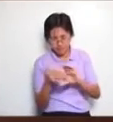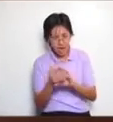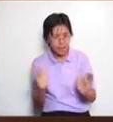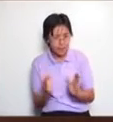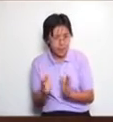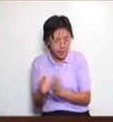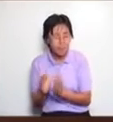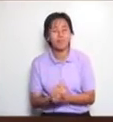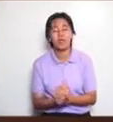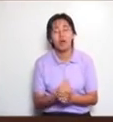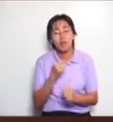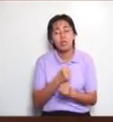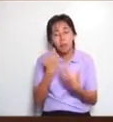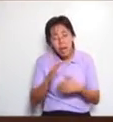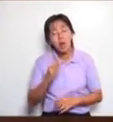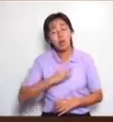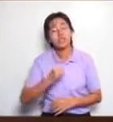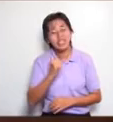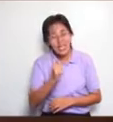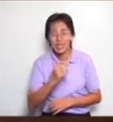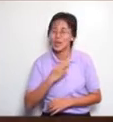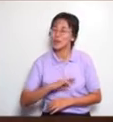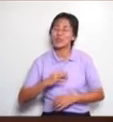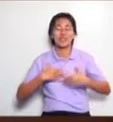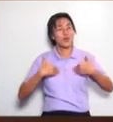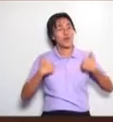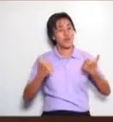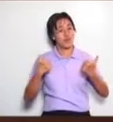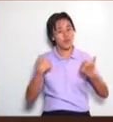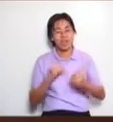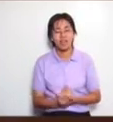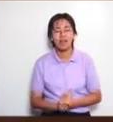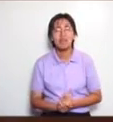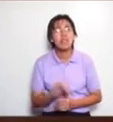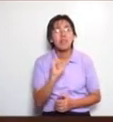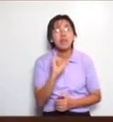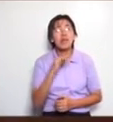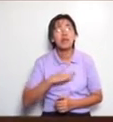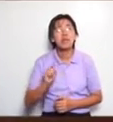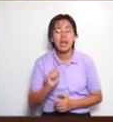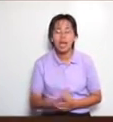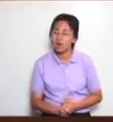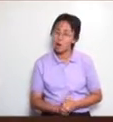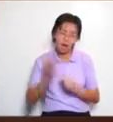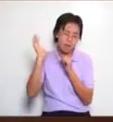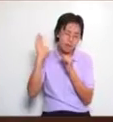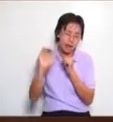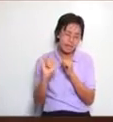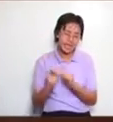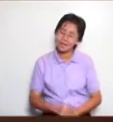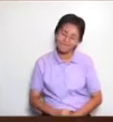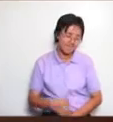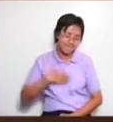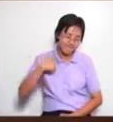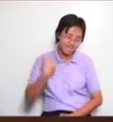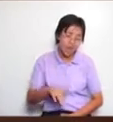วตดยืดแต่ถ้าทำแล้วผลออกมาดีผมจะมความสุขไแต่ถาผลออกมาไม่ดีบอก ว่าพูดร้ายสารละผมจะทก